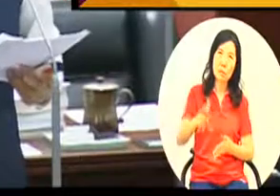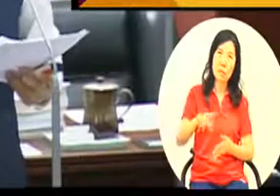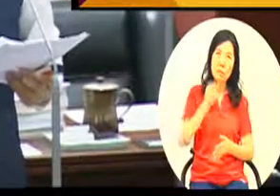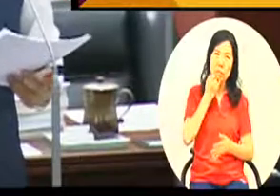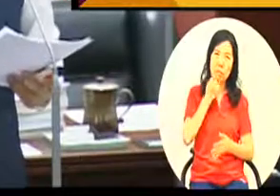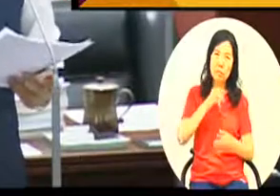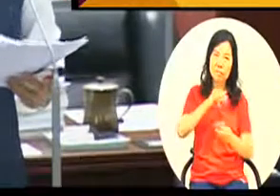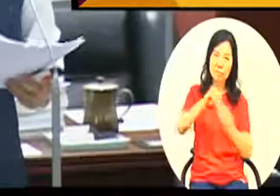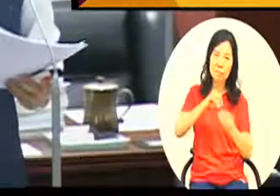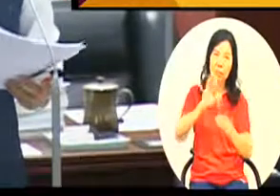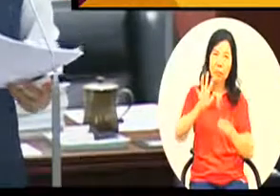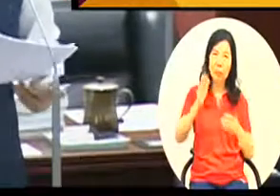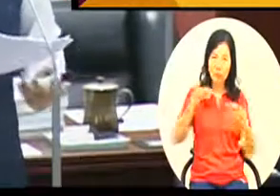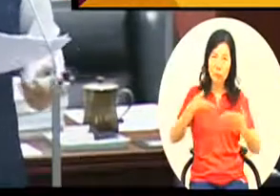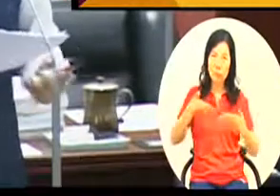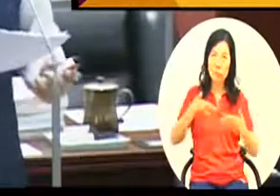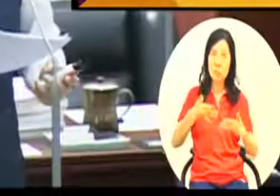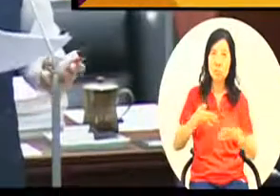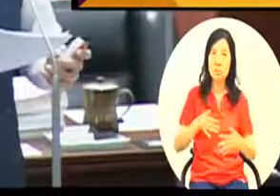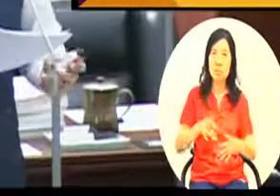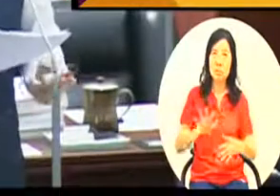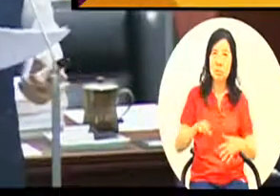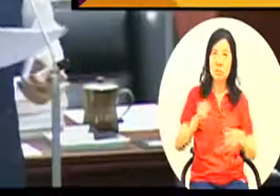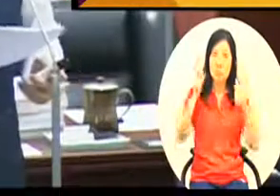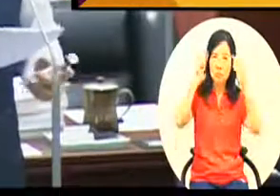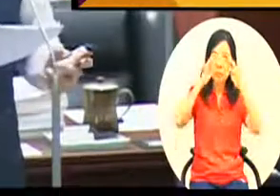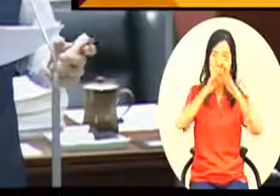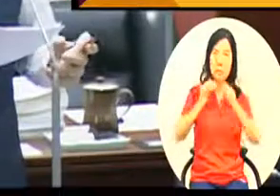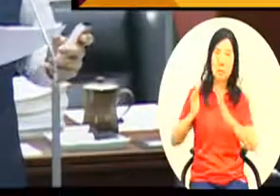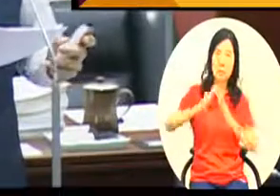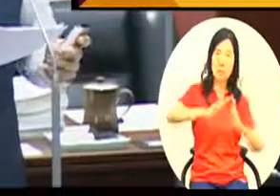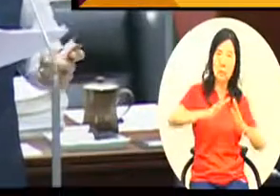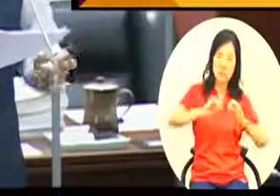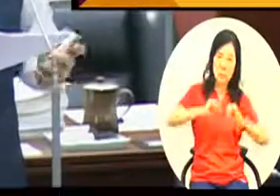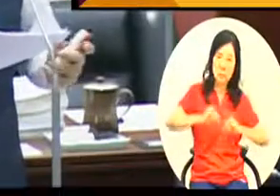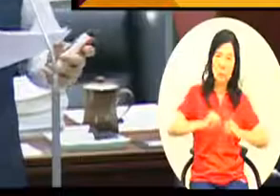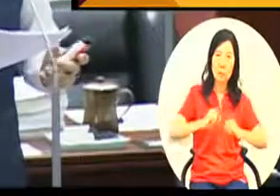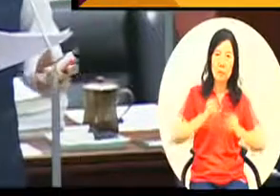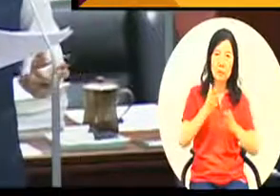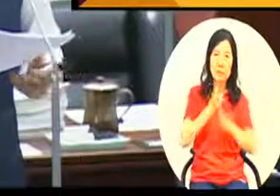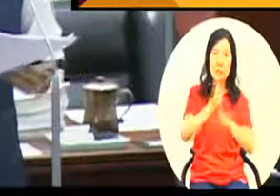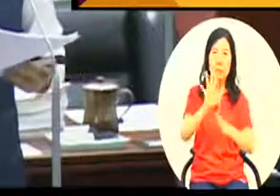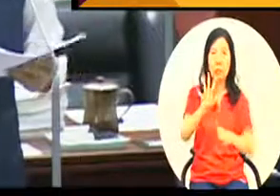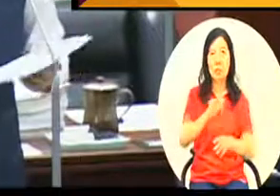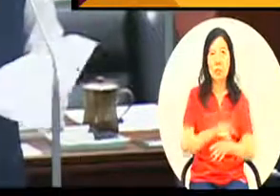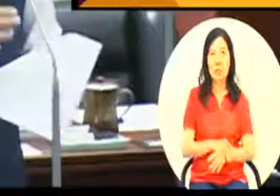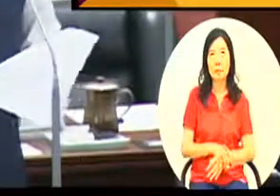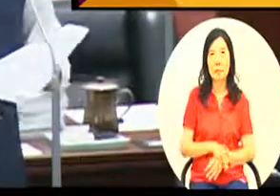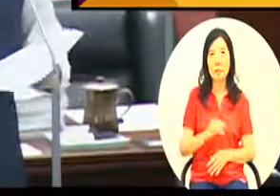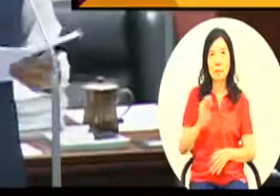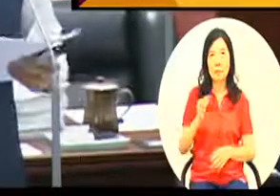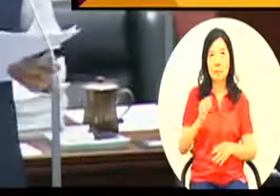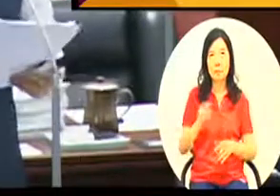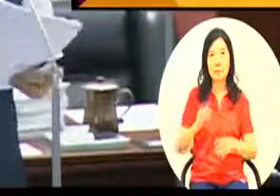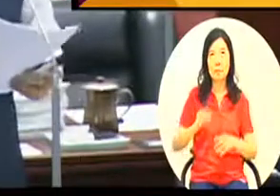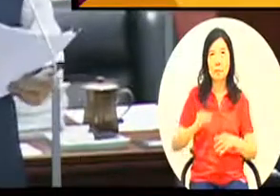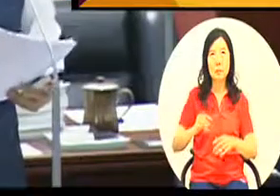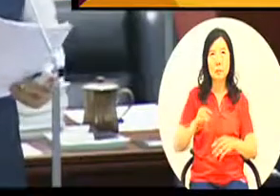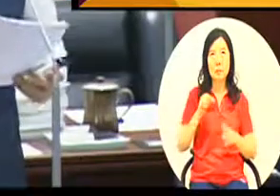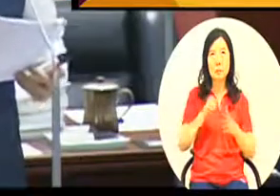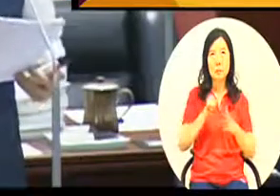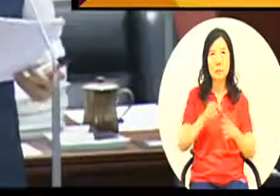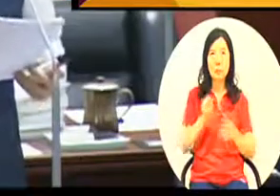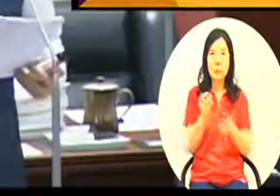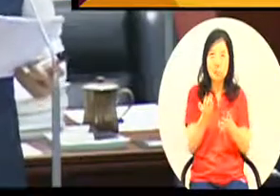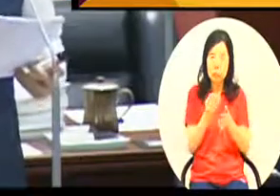可能会有些问题。那虽然呢，我们高雄市有富康巴士，这一天基金会提供了富康巴士，可是富康巴士它是要预约